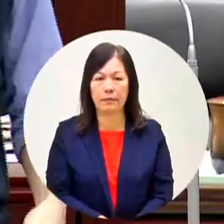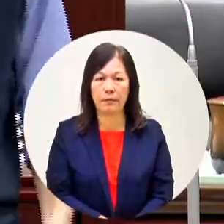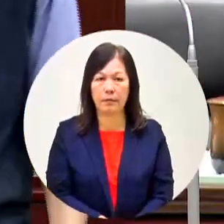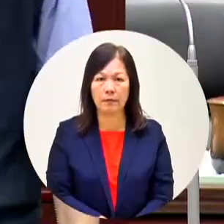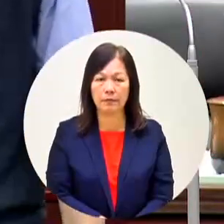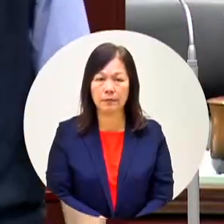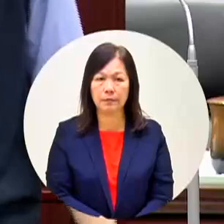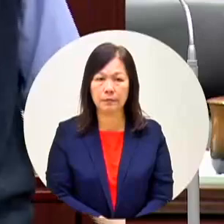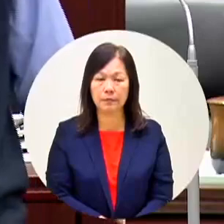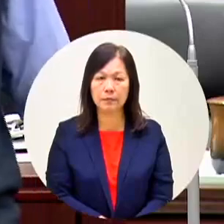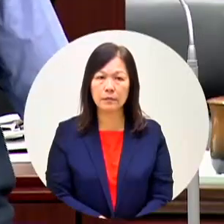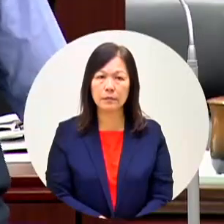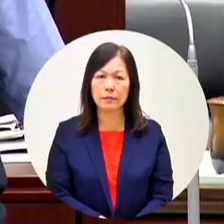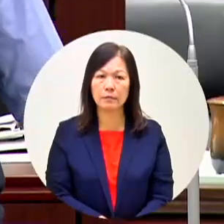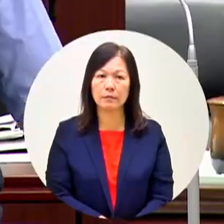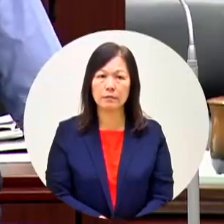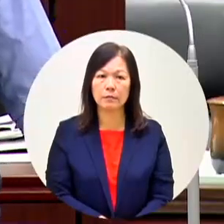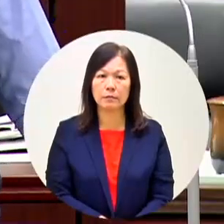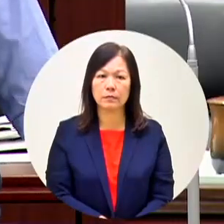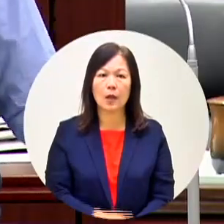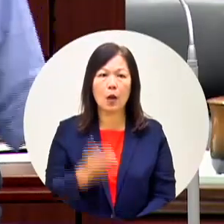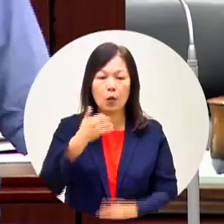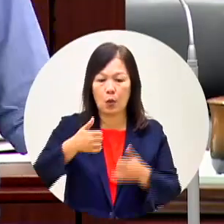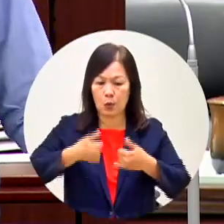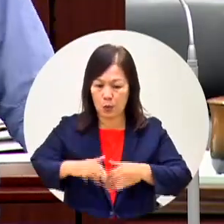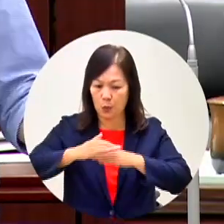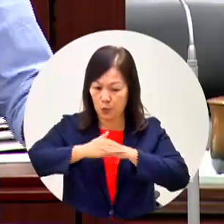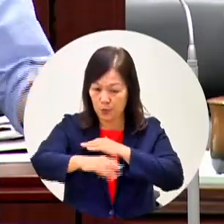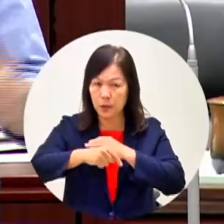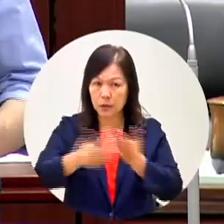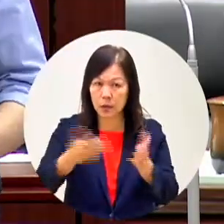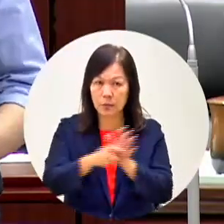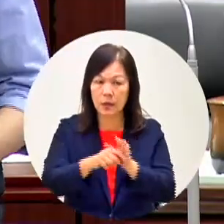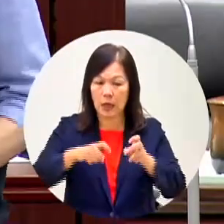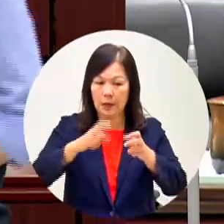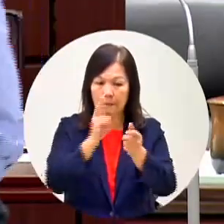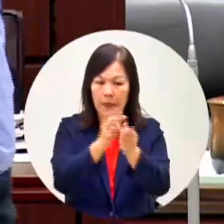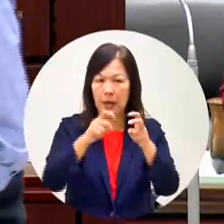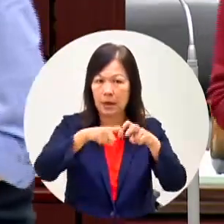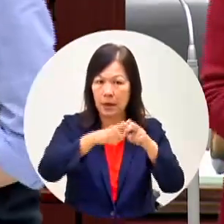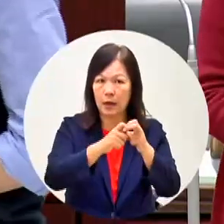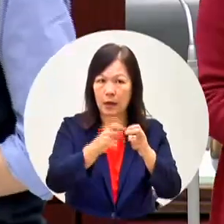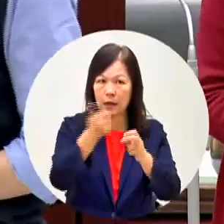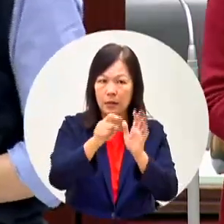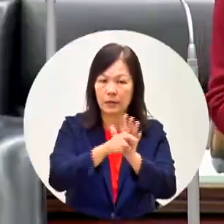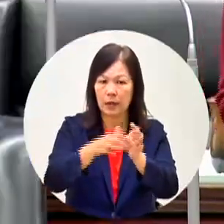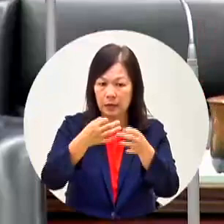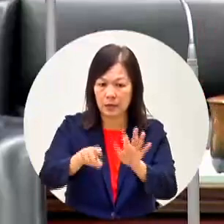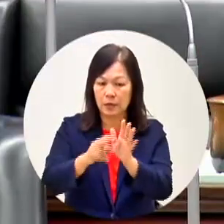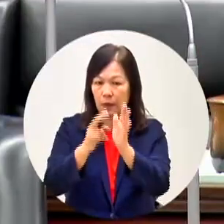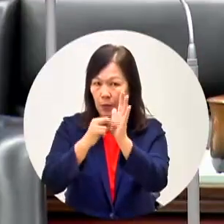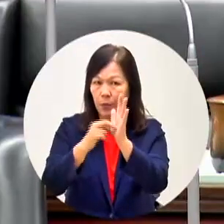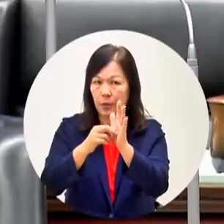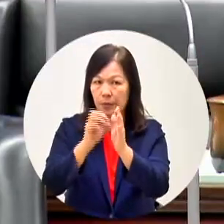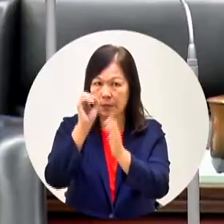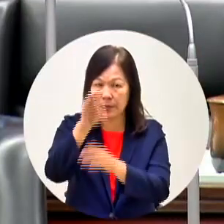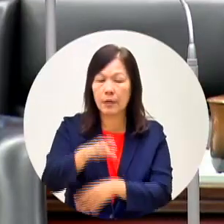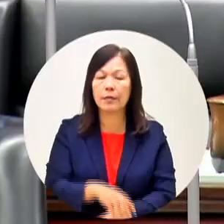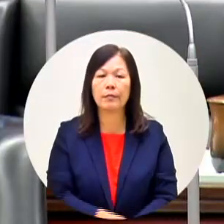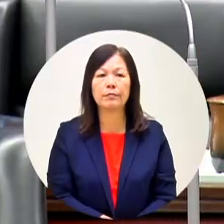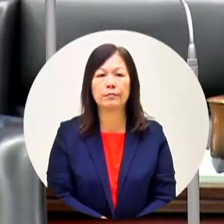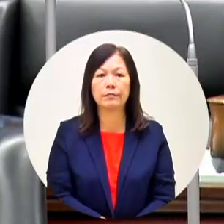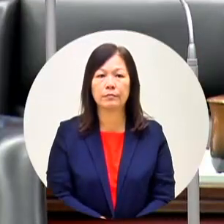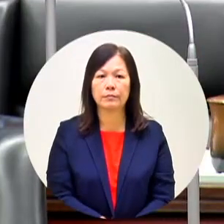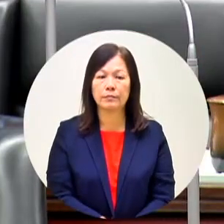好。陆平这边的话，我请李世川副市长简单的扼要的跟您报告一下。 容许请议长做一下。 来，副市长。